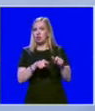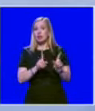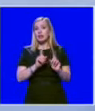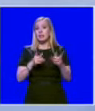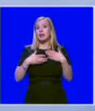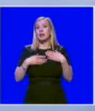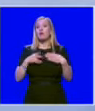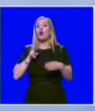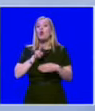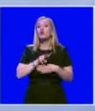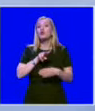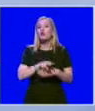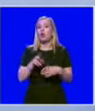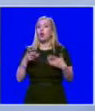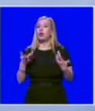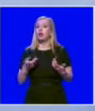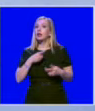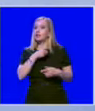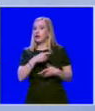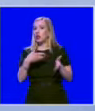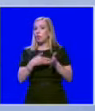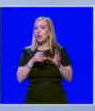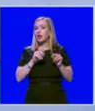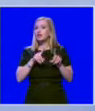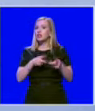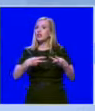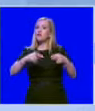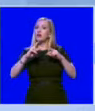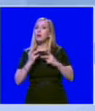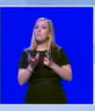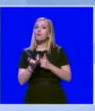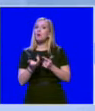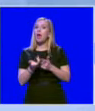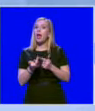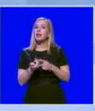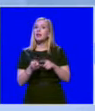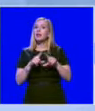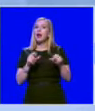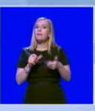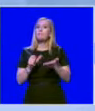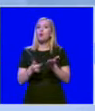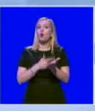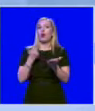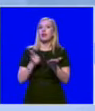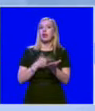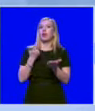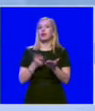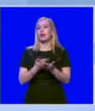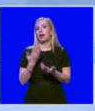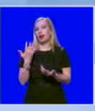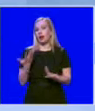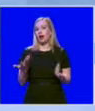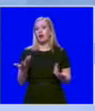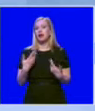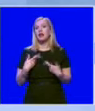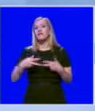да има контрол. Казват, че отново по този начин ще върнете броенето на бюлетините на ръка. Че отново се връщаме към времето, в което